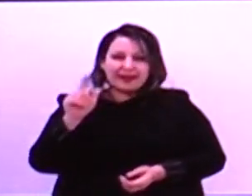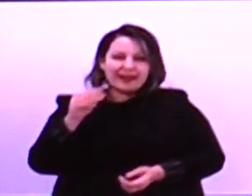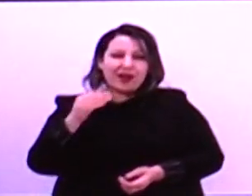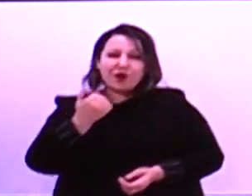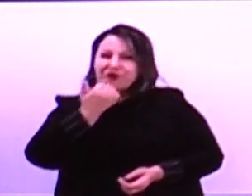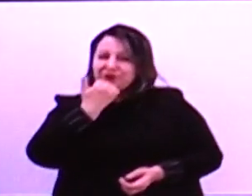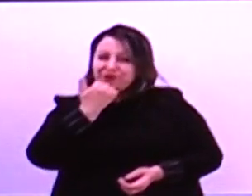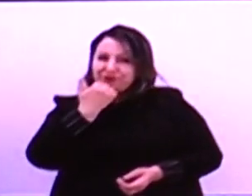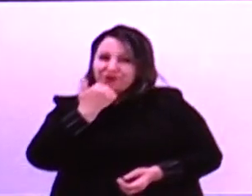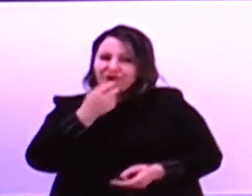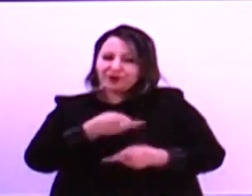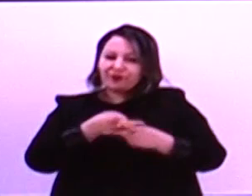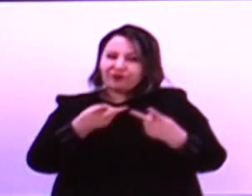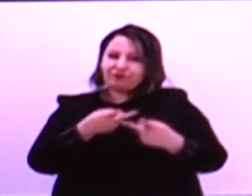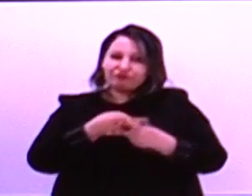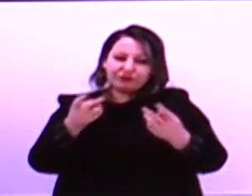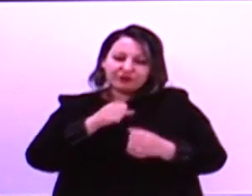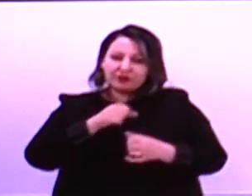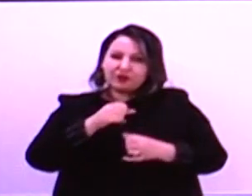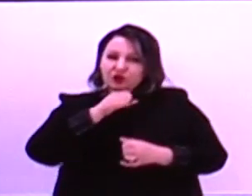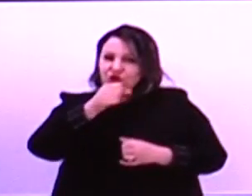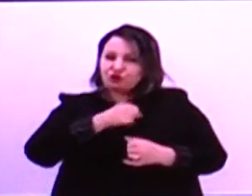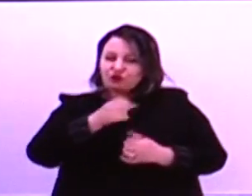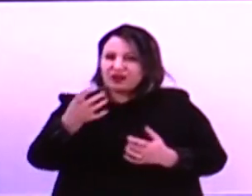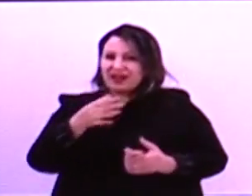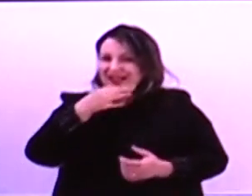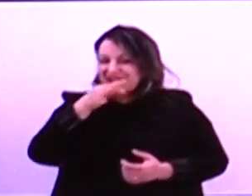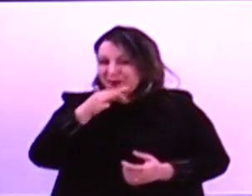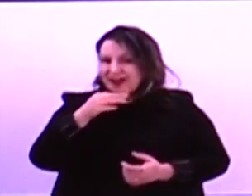في الصحافة ليتكلموا على الديازات.